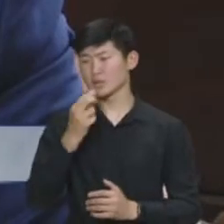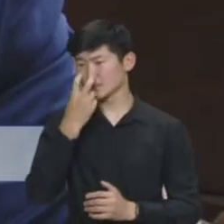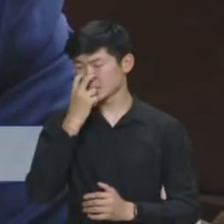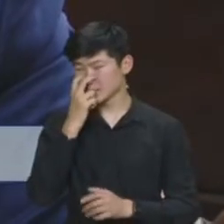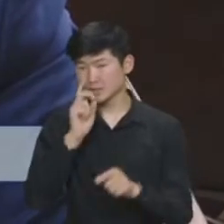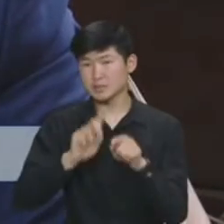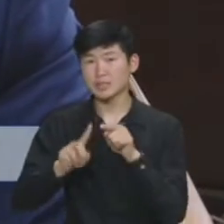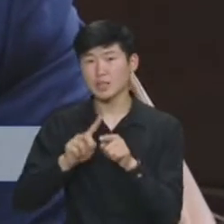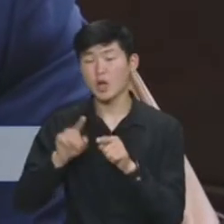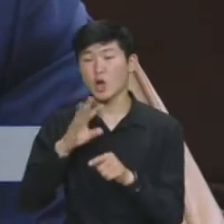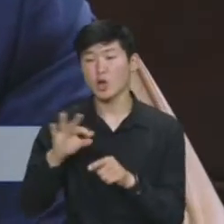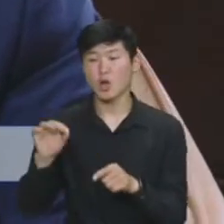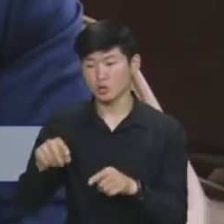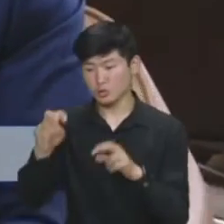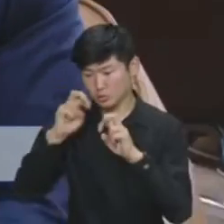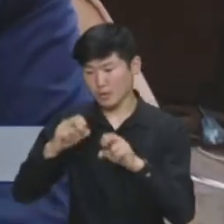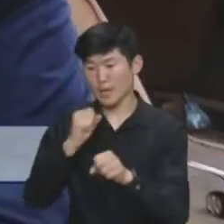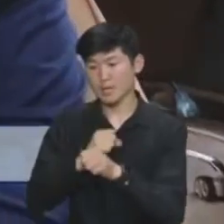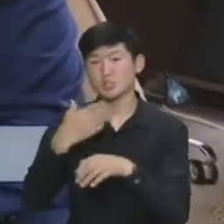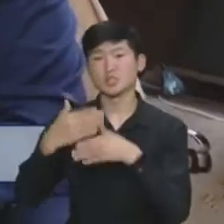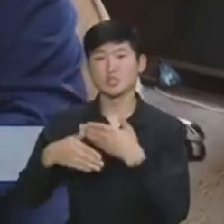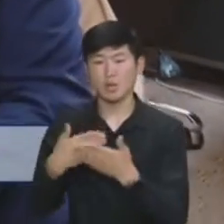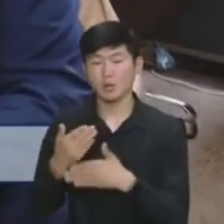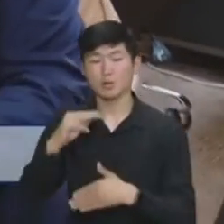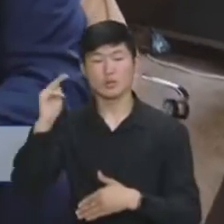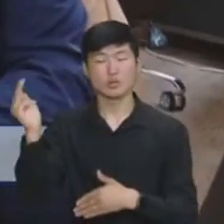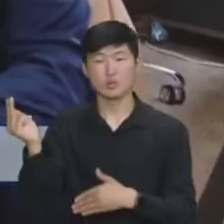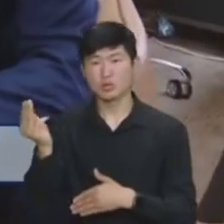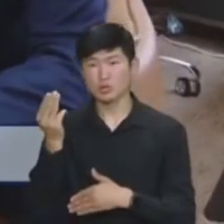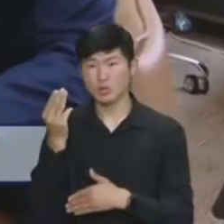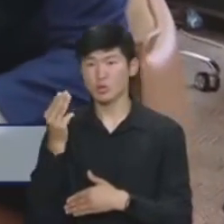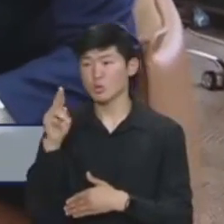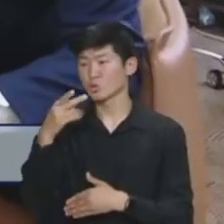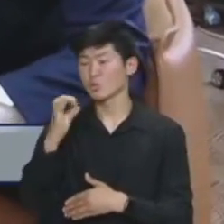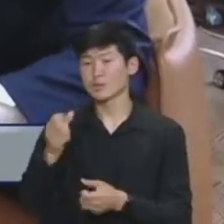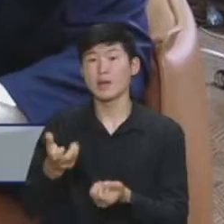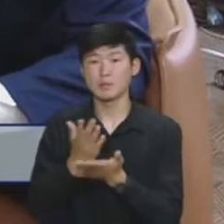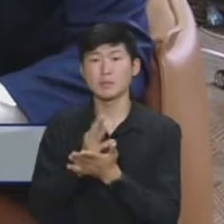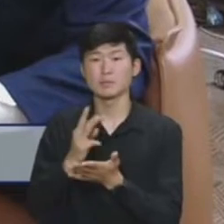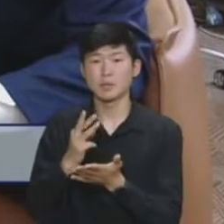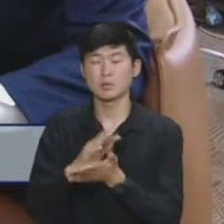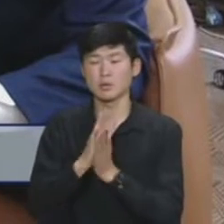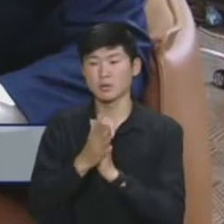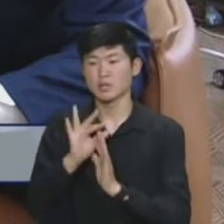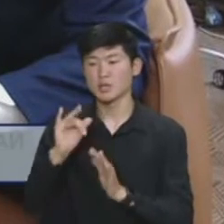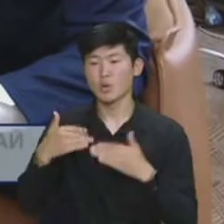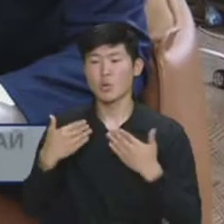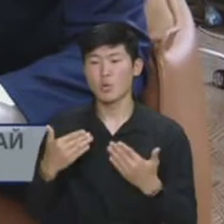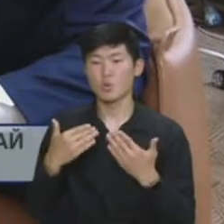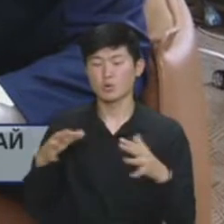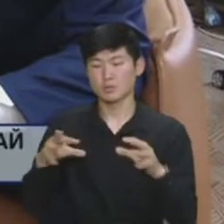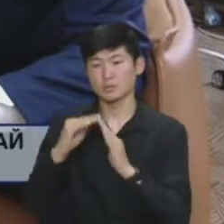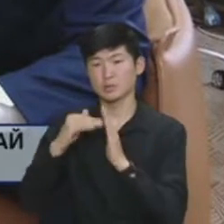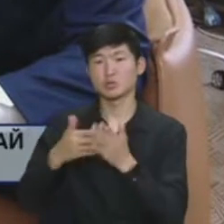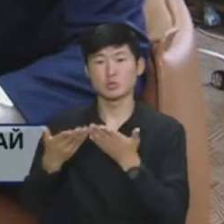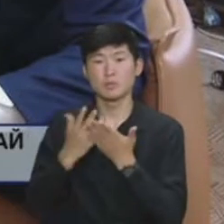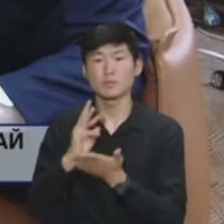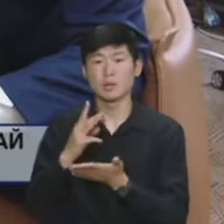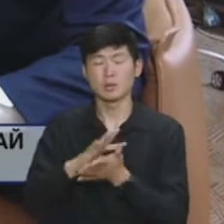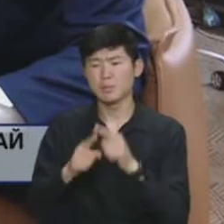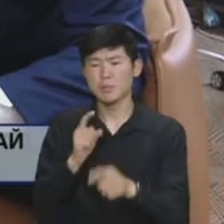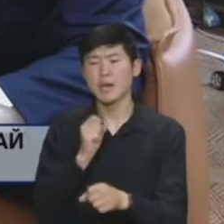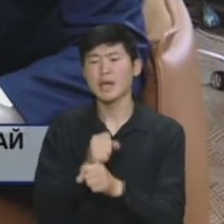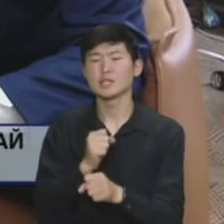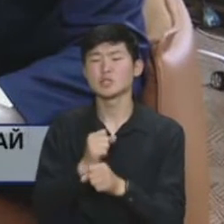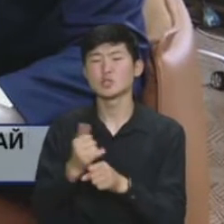хян шалгалт төр хураа ингээд мэдээж судалгааны ажлуудаа хийгээд тодорхой одоо дүнэлтүүдэ гаргах бах их хурлд бол бас одоо дүнэлтэд танилцуулах бах тийм ээ. Яг